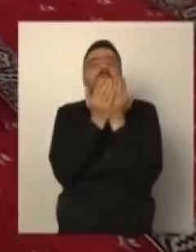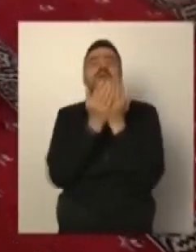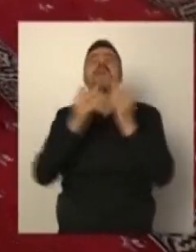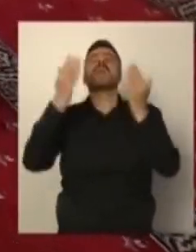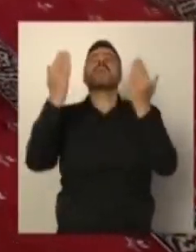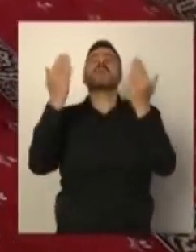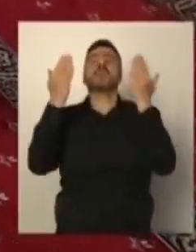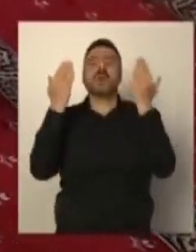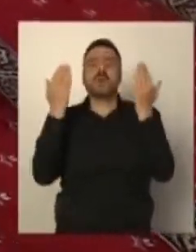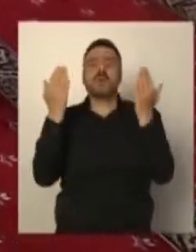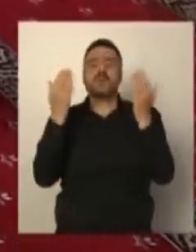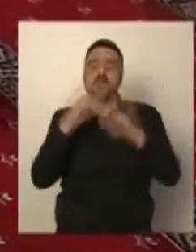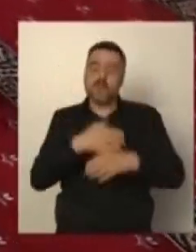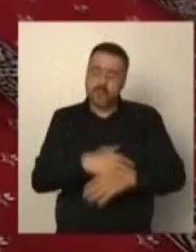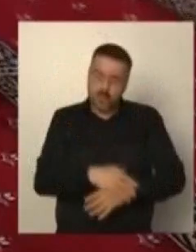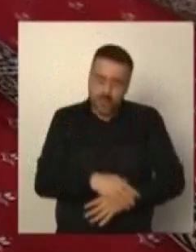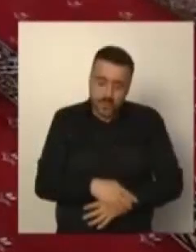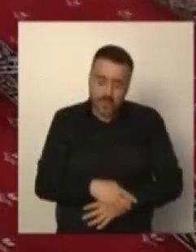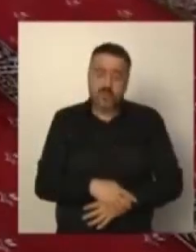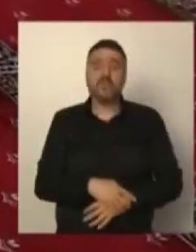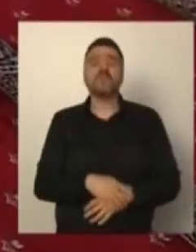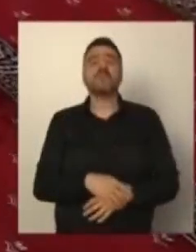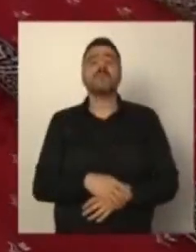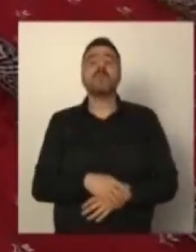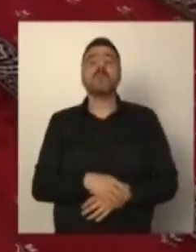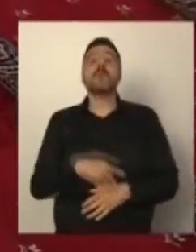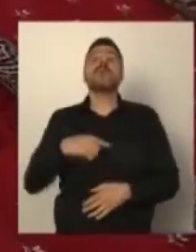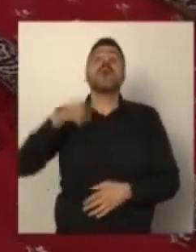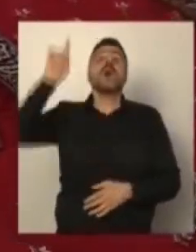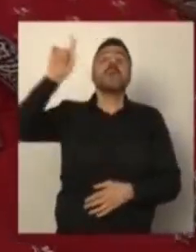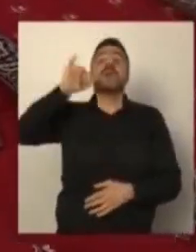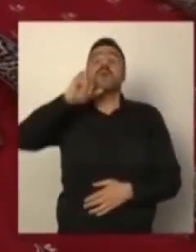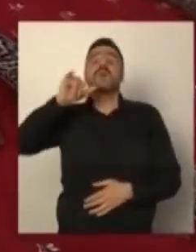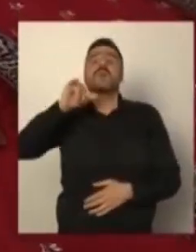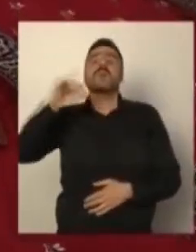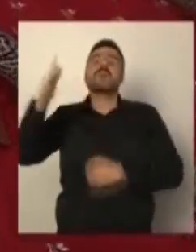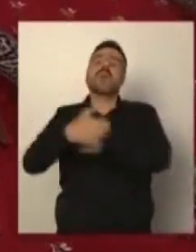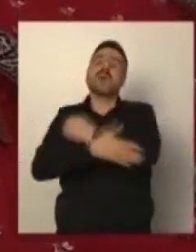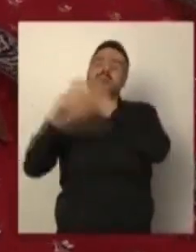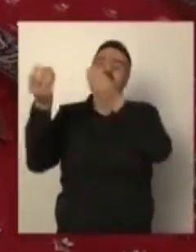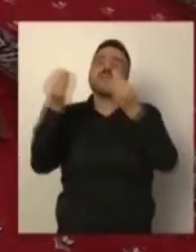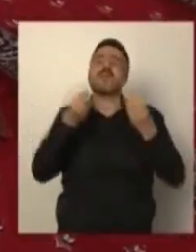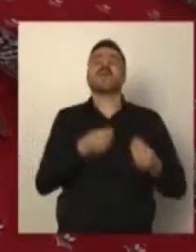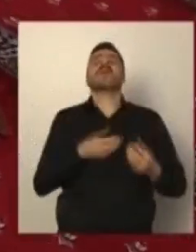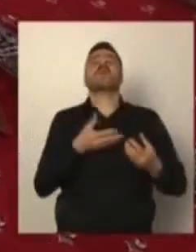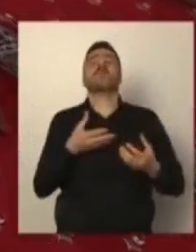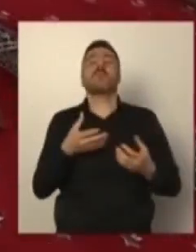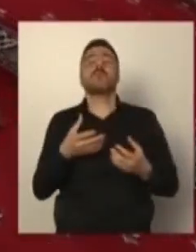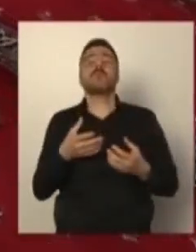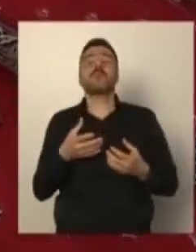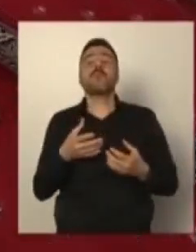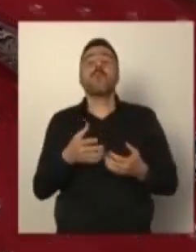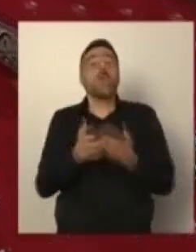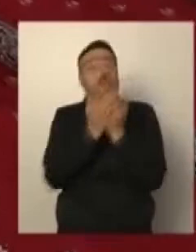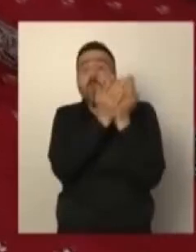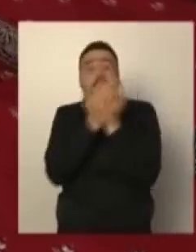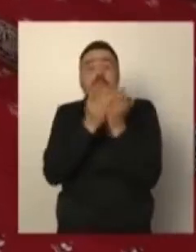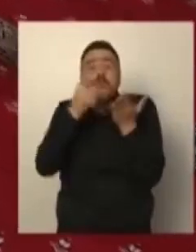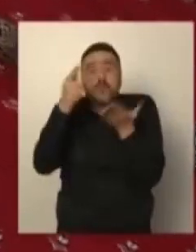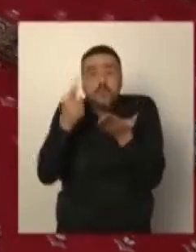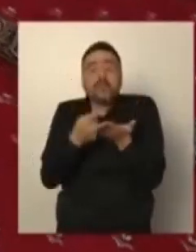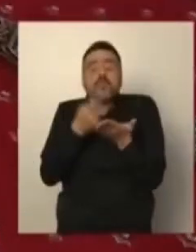ellerimizi açıp boynumuzu büktük. Bizleri huzurundan boş çevirme ya Rabbi. Okumuş olduğumuz